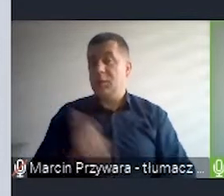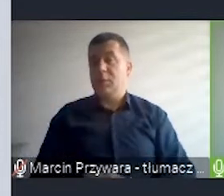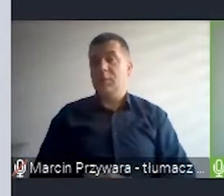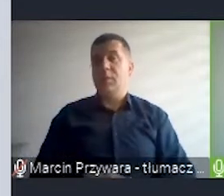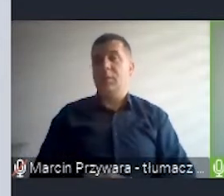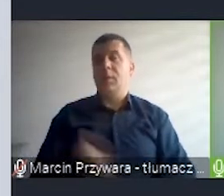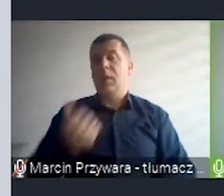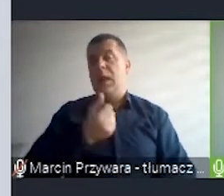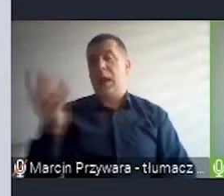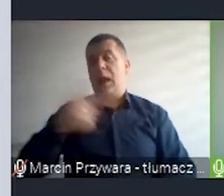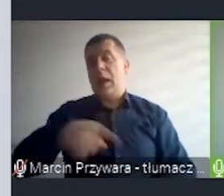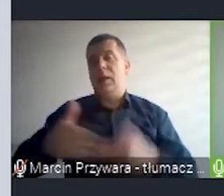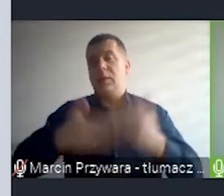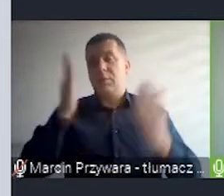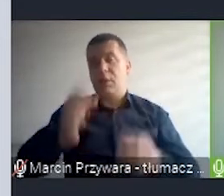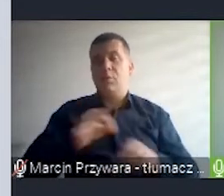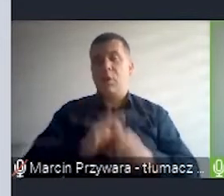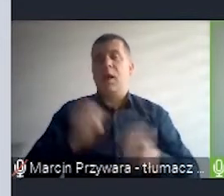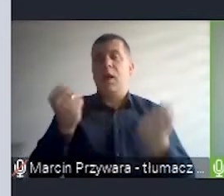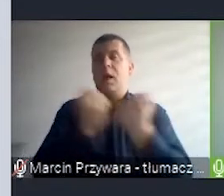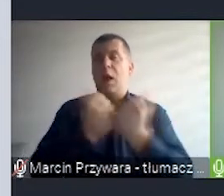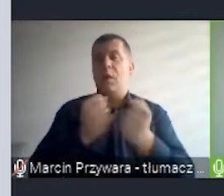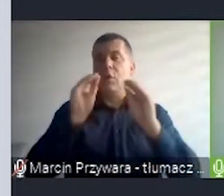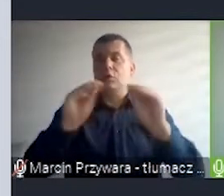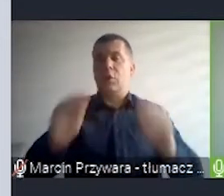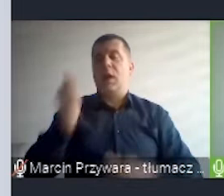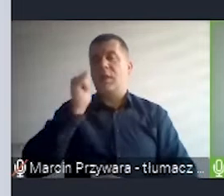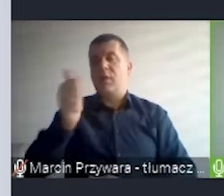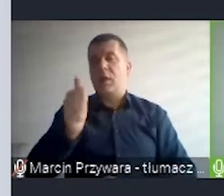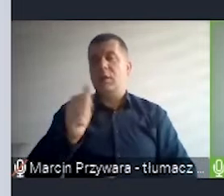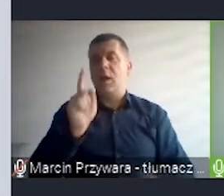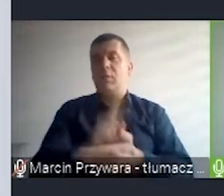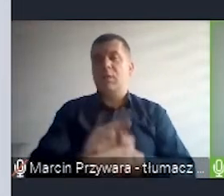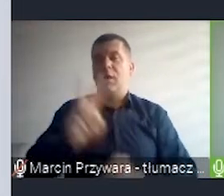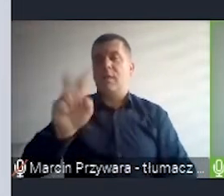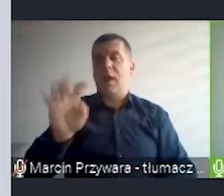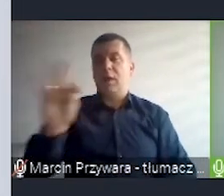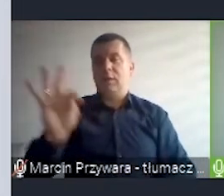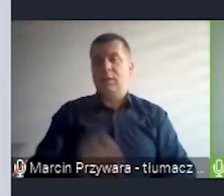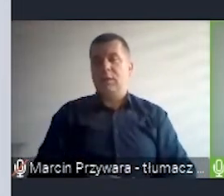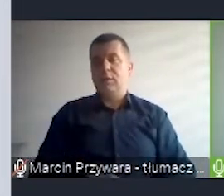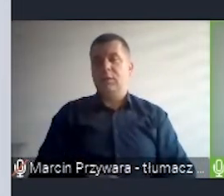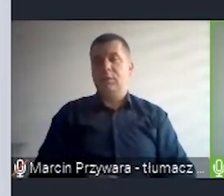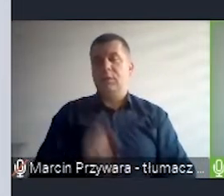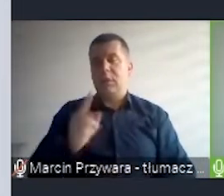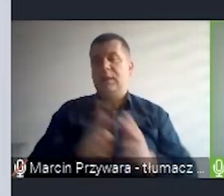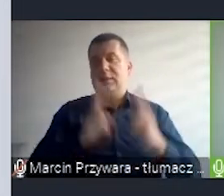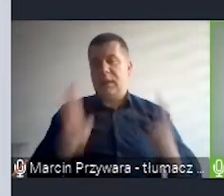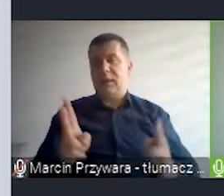Za kilka dni będę prowadził w Krakowie szkolenia z zakresu kwalifikowalności podatku VAT. Chociażby w takim zakresie.